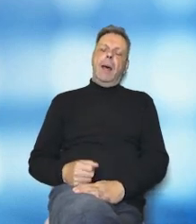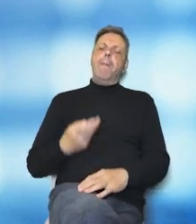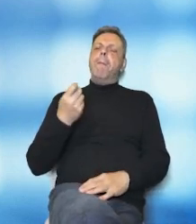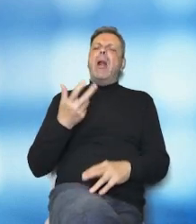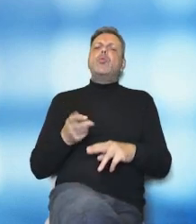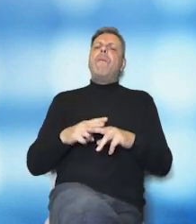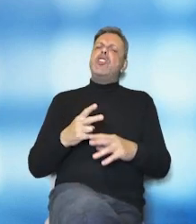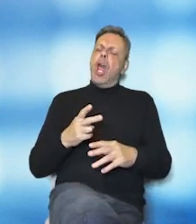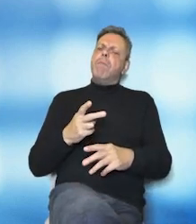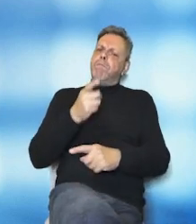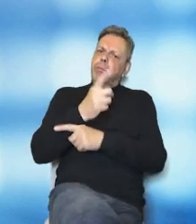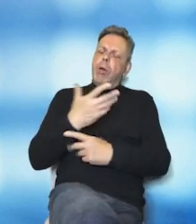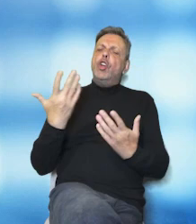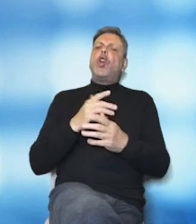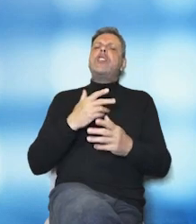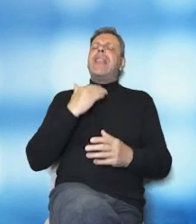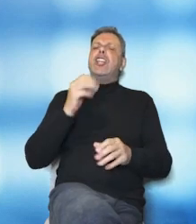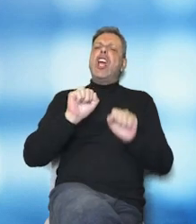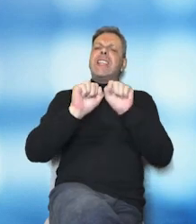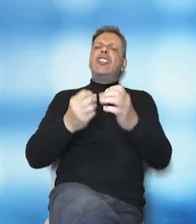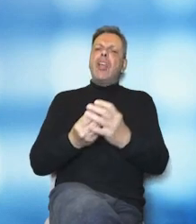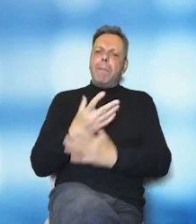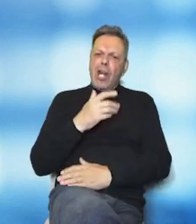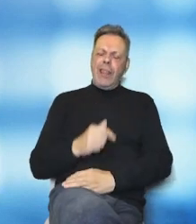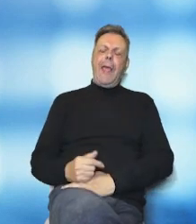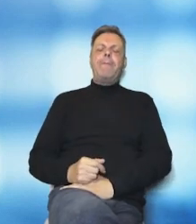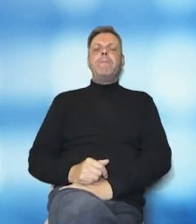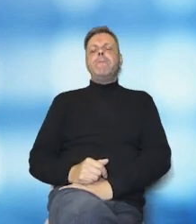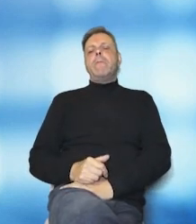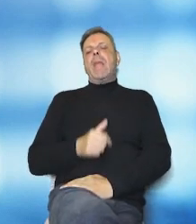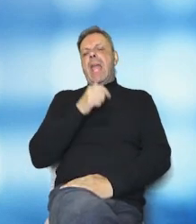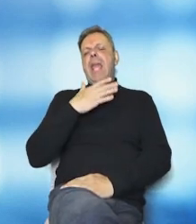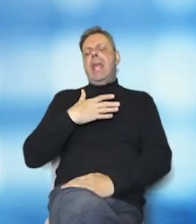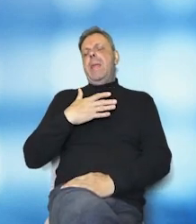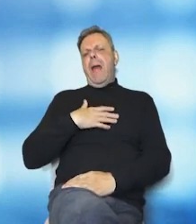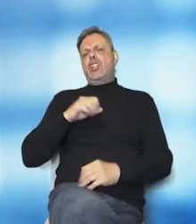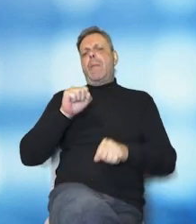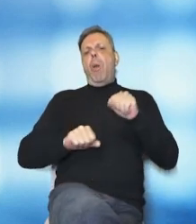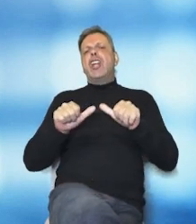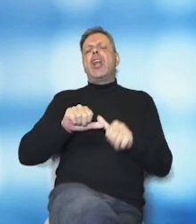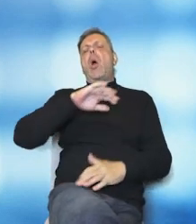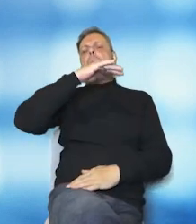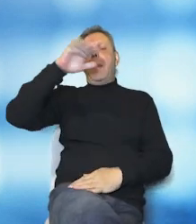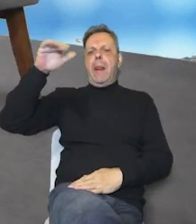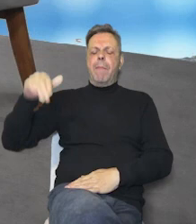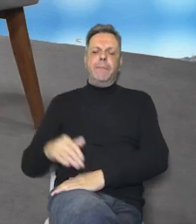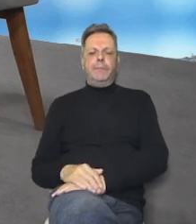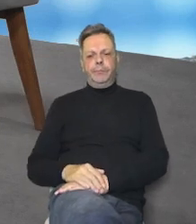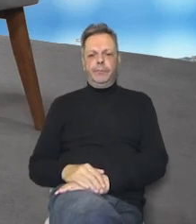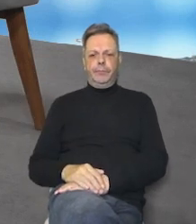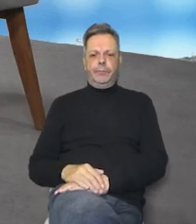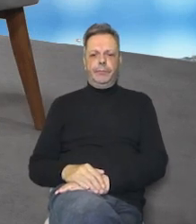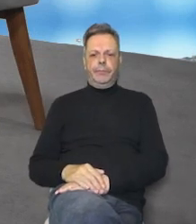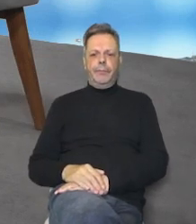naglašena što se tiče zaštite prirode i samog kodeksa našeg ponašanja u planinama. Vi ste tvrtko koju ja ne bi baš tako